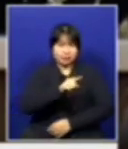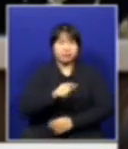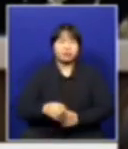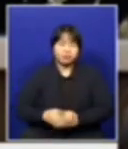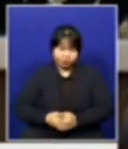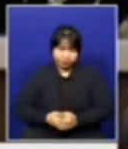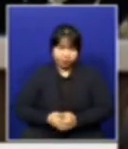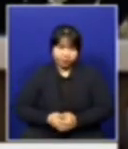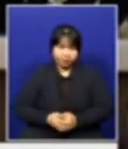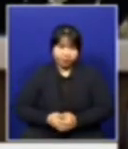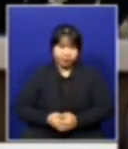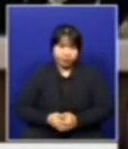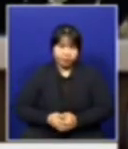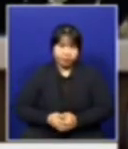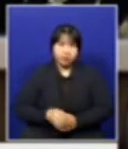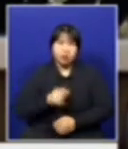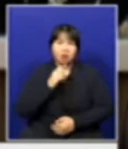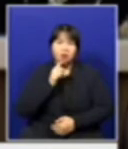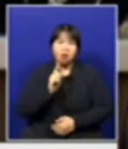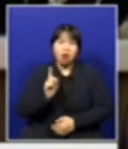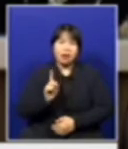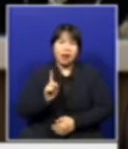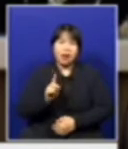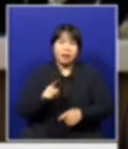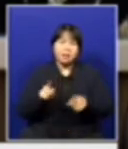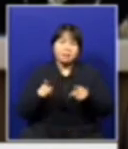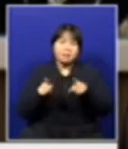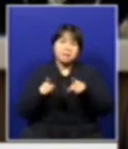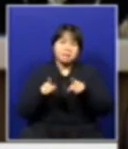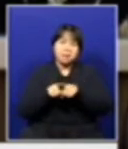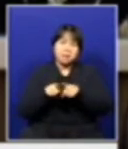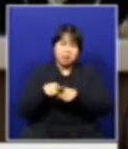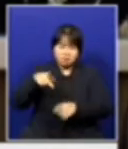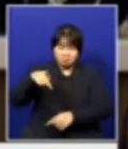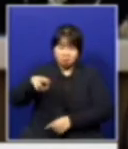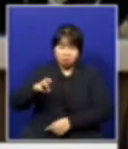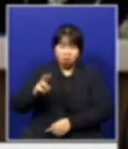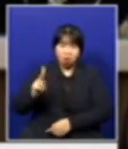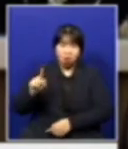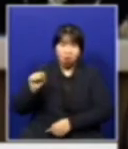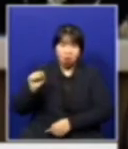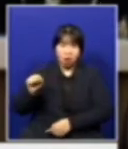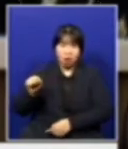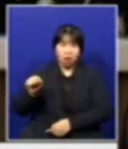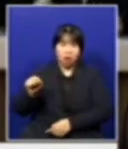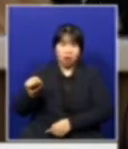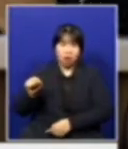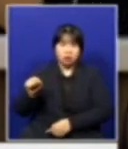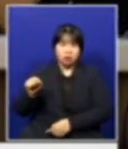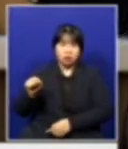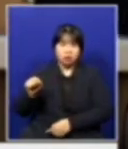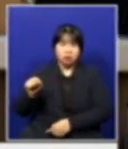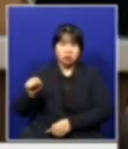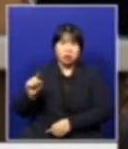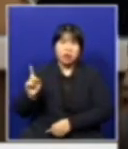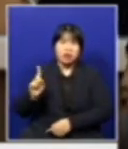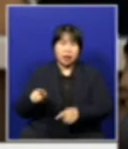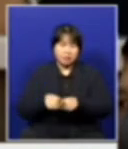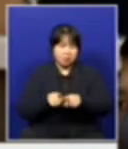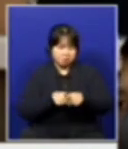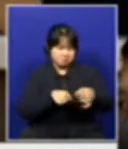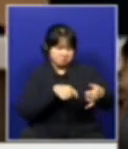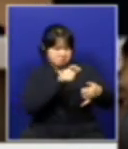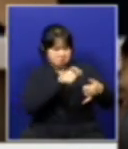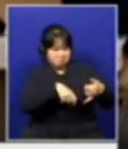กลายเป็นว่ารัฐบาลออกพระราชกำหนดนี้มาเพื่อเป็นการสกรีนประชาชนเ